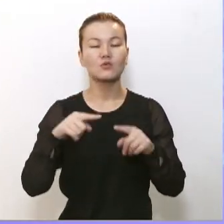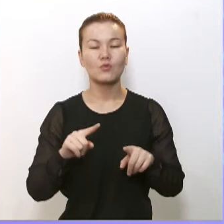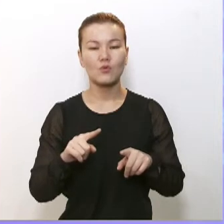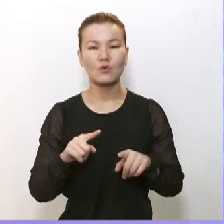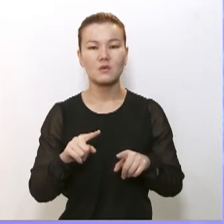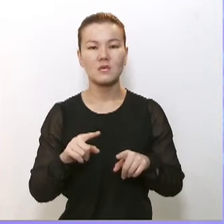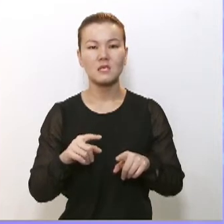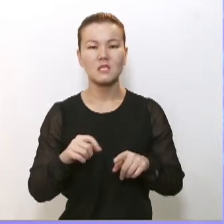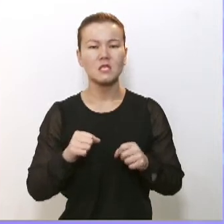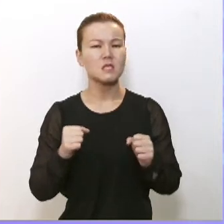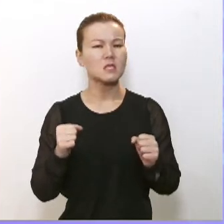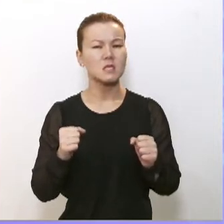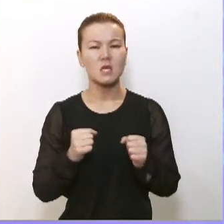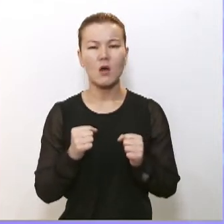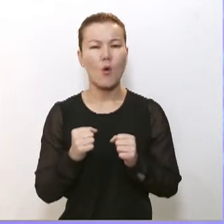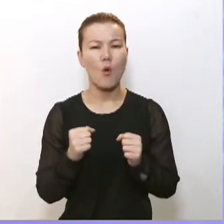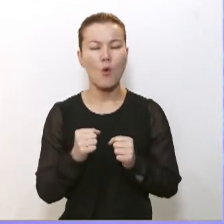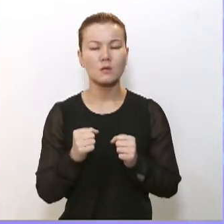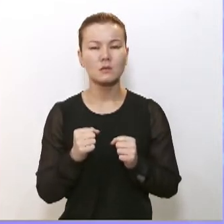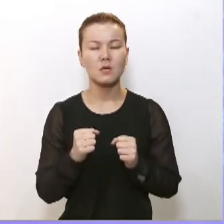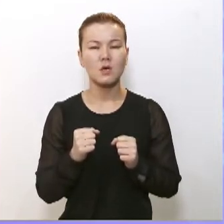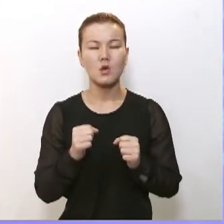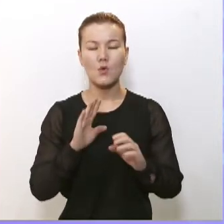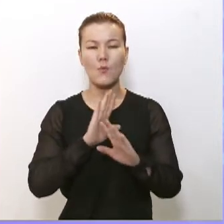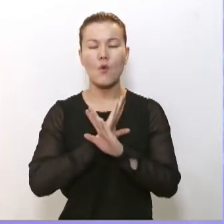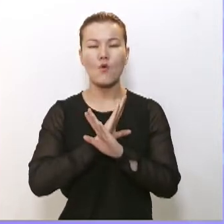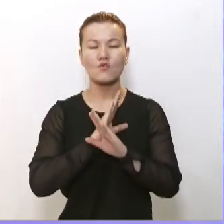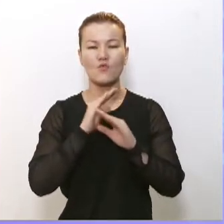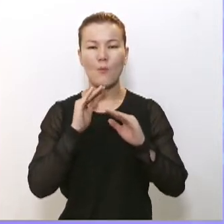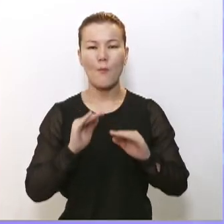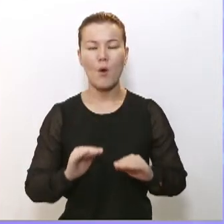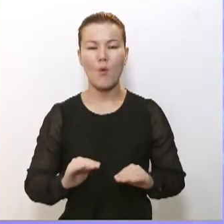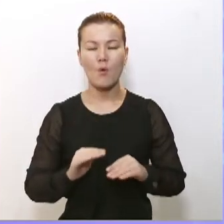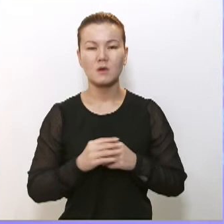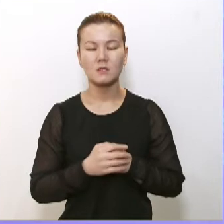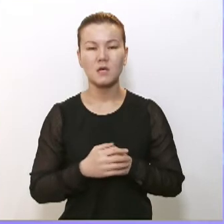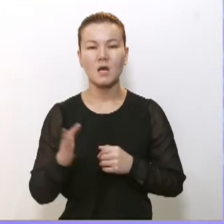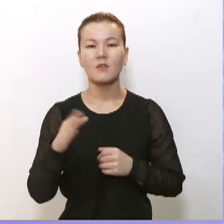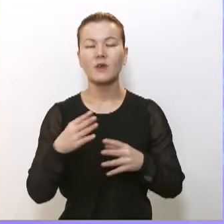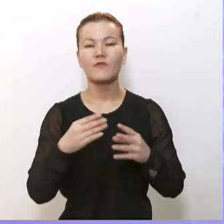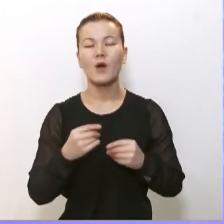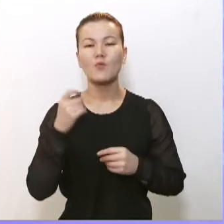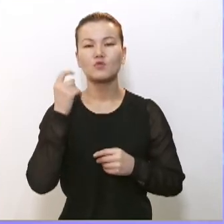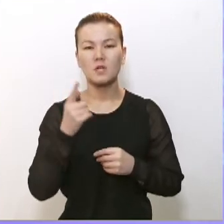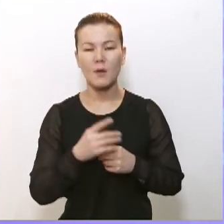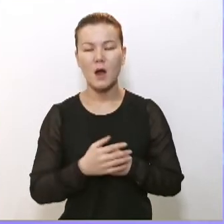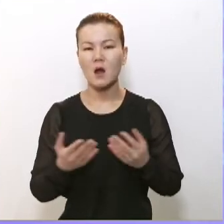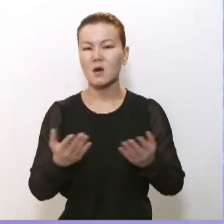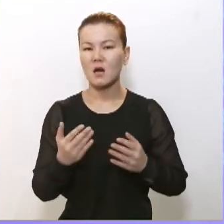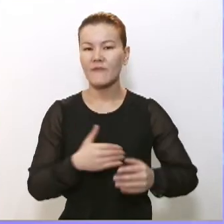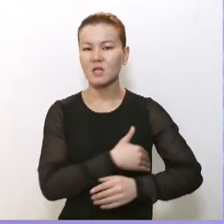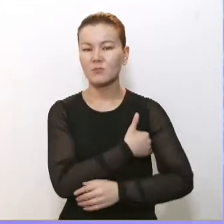страшный холод и мертвый покой давайте с вами узнаем какова